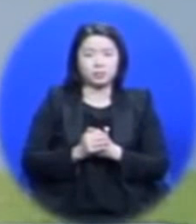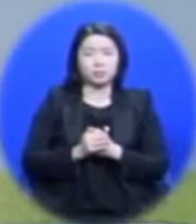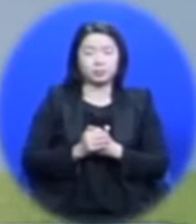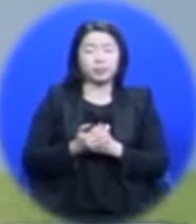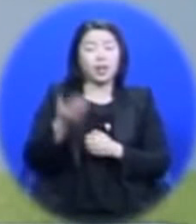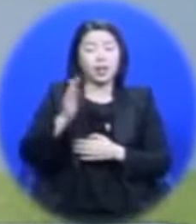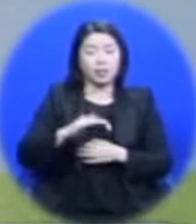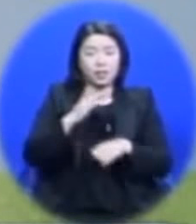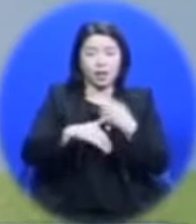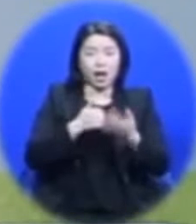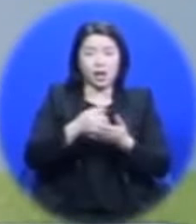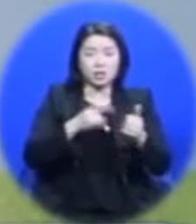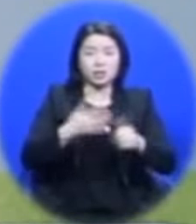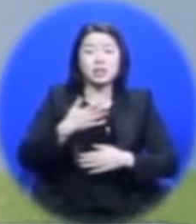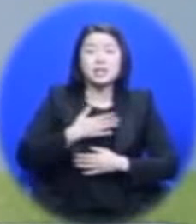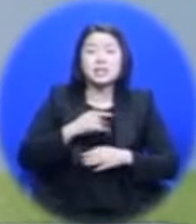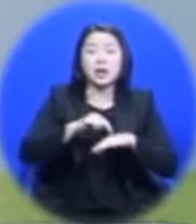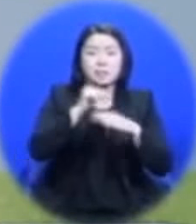근데 하나님께서 제 마음에